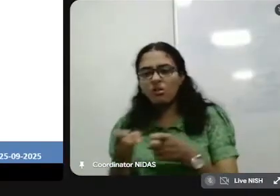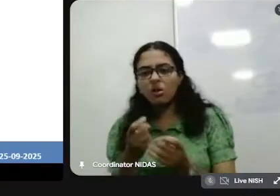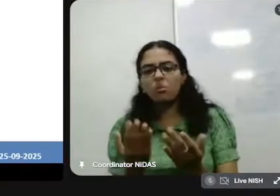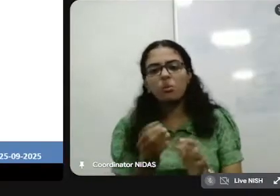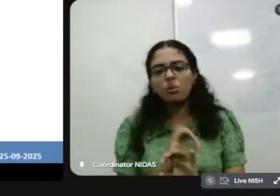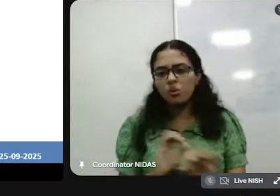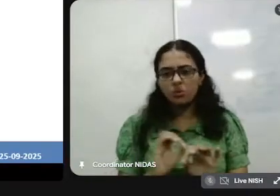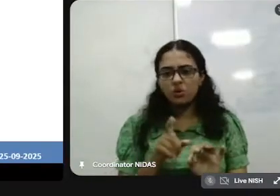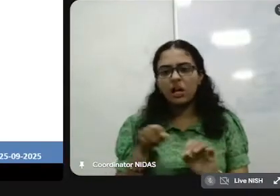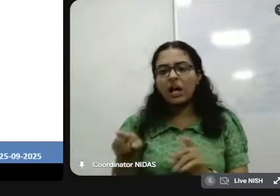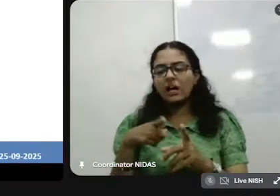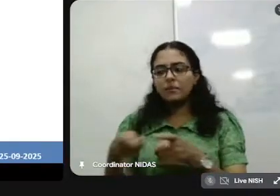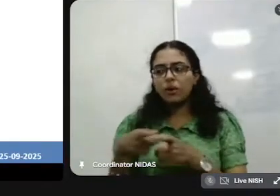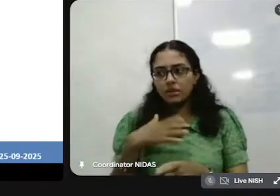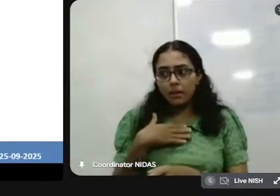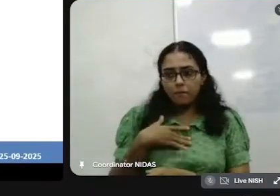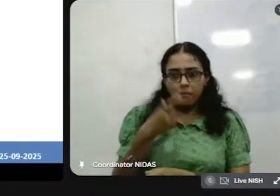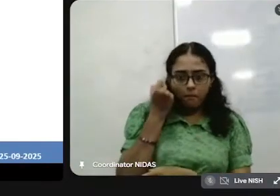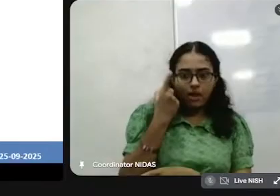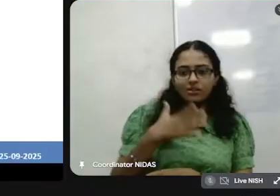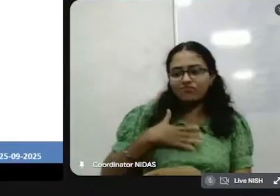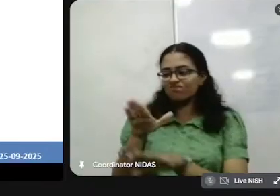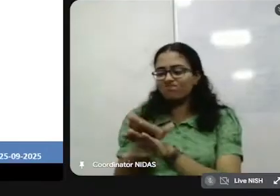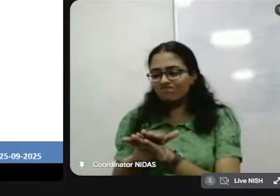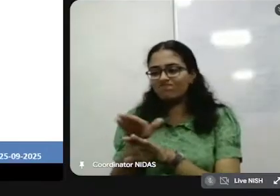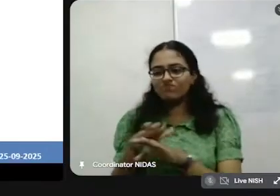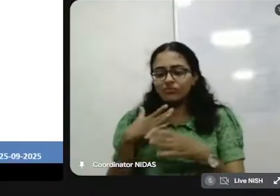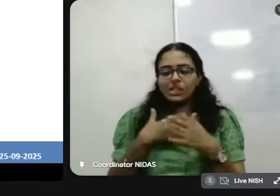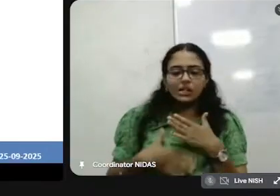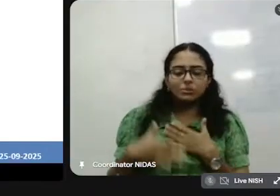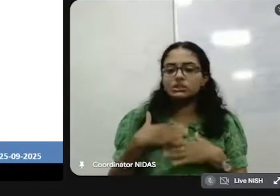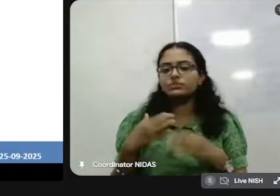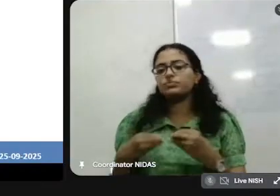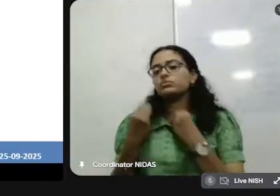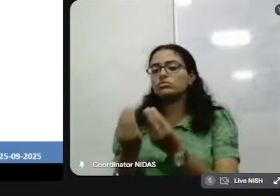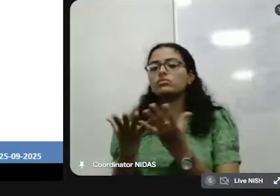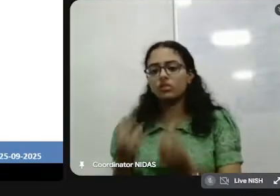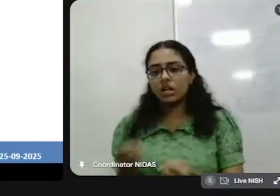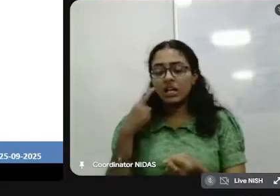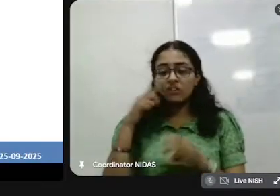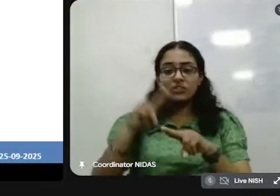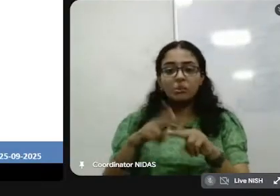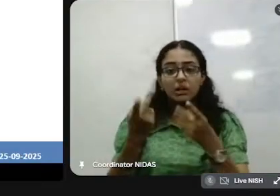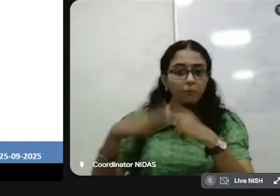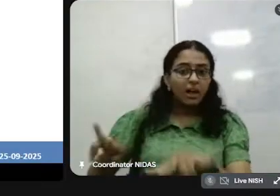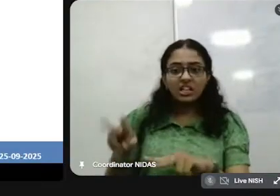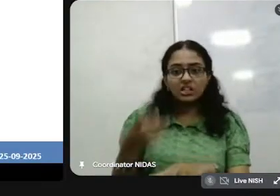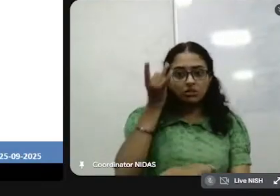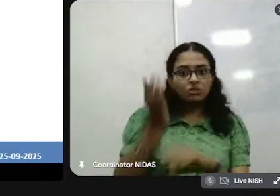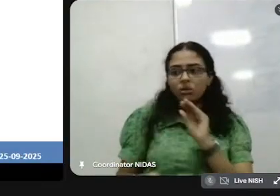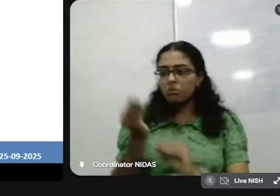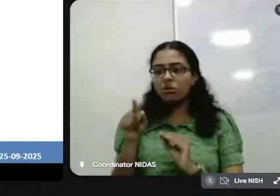അവർക്ക് പറ്റുന്നുണ്ടാവില്ലായിരിക്കും. അപ്പം നമ്മൾ തിരിച്ച് ദേഷ്യപ്പെട്ട അവർക്ക് കുറച്ചുകൂടെ ഫ്രസ്ട്രേഷൻ ഉണ്ടാവാനേ സാധ്യതയുള്ളൂ. അപ്പൊ നമ്മൾ